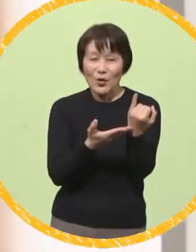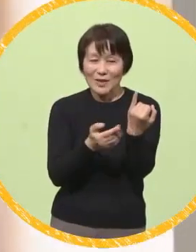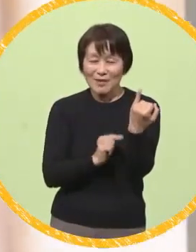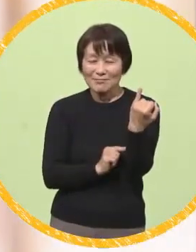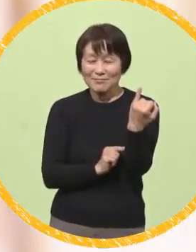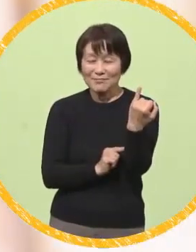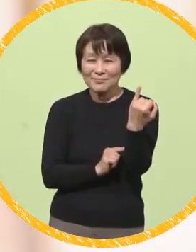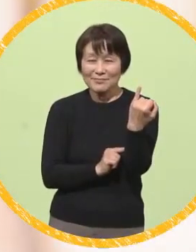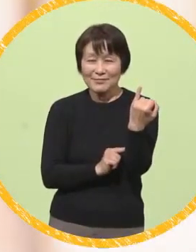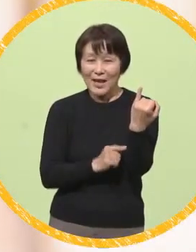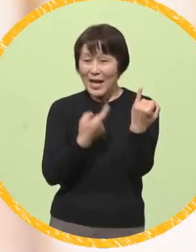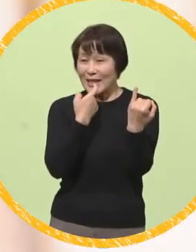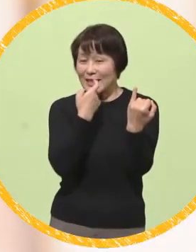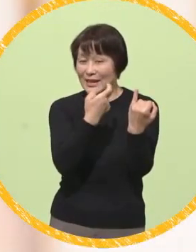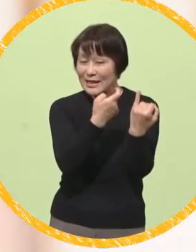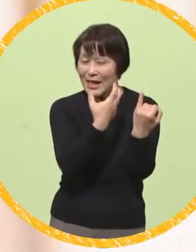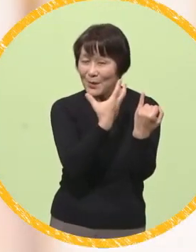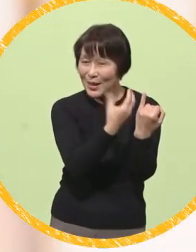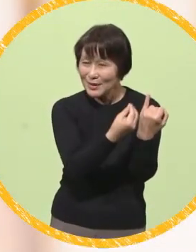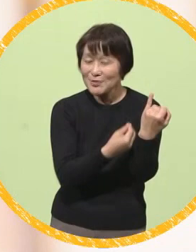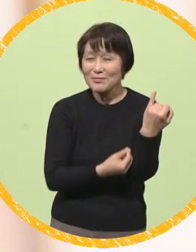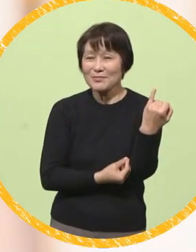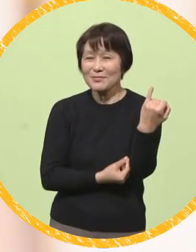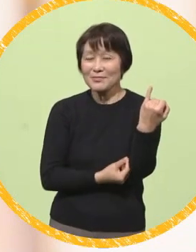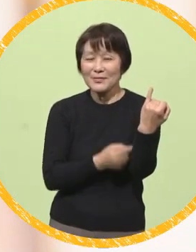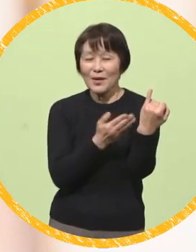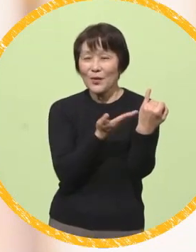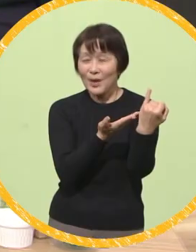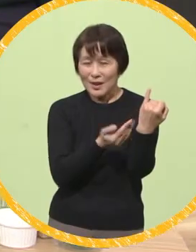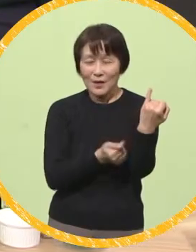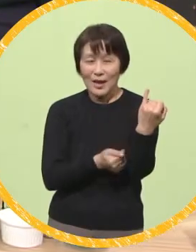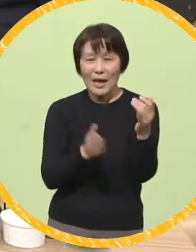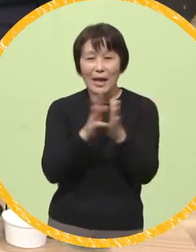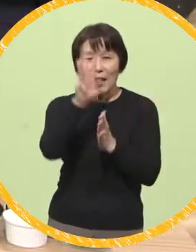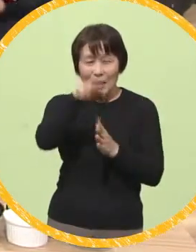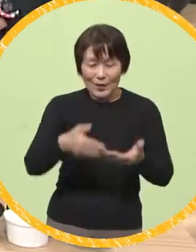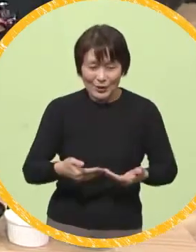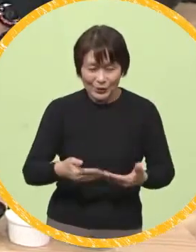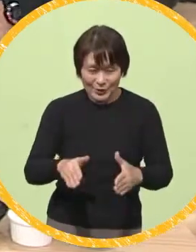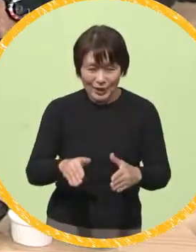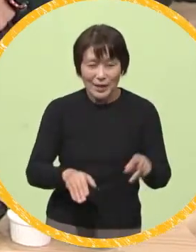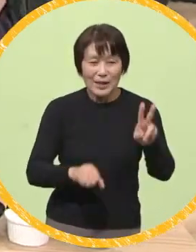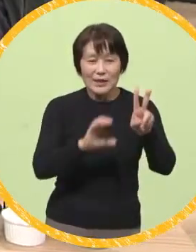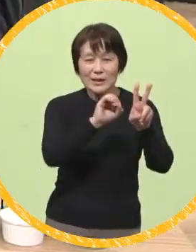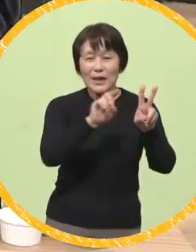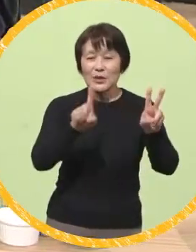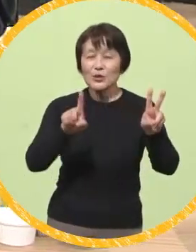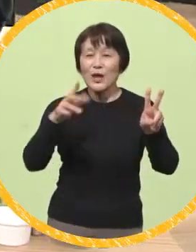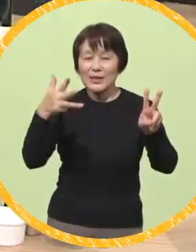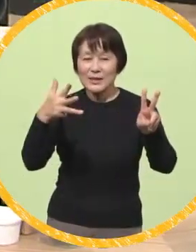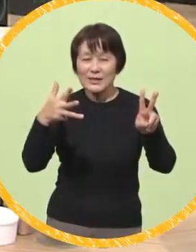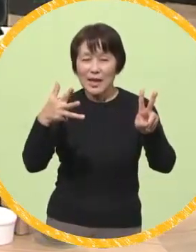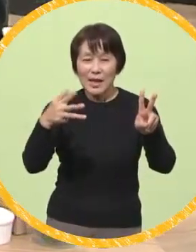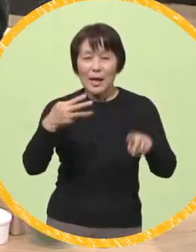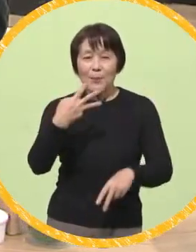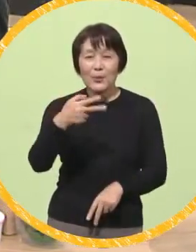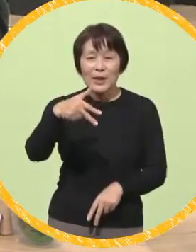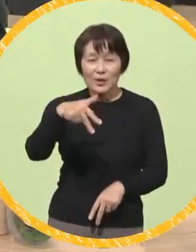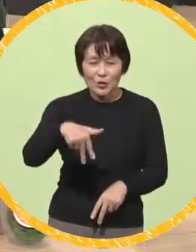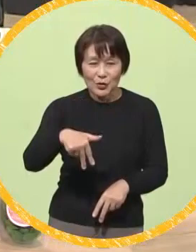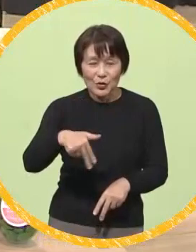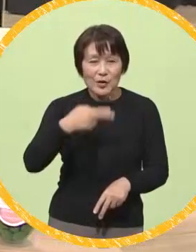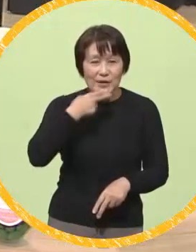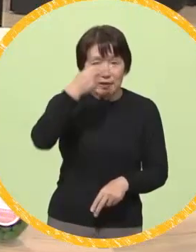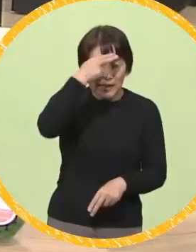ね、 気になりますよね。 ありますよ。 実はね、この方神奈川出身の2018ミス酒なんですけれども、